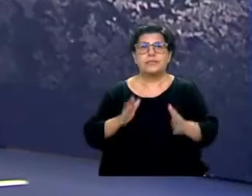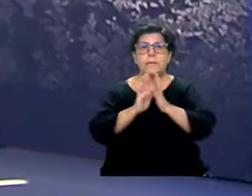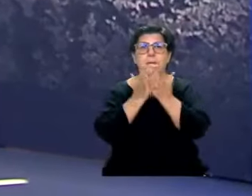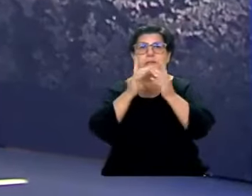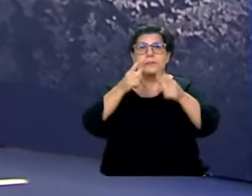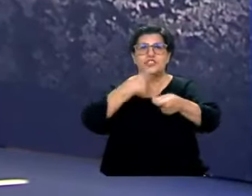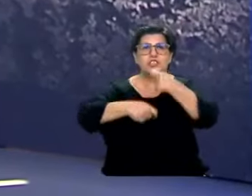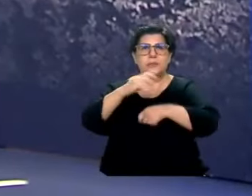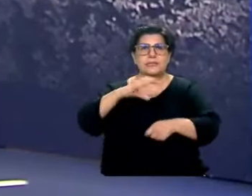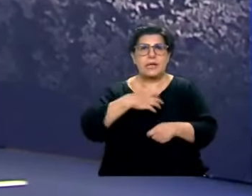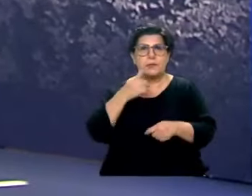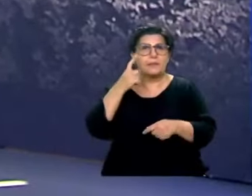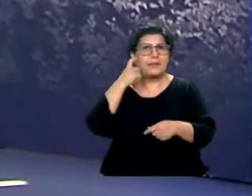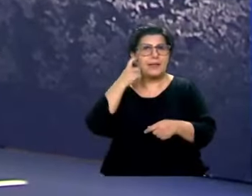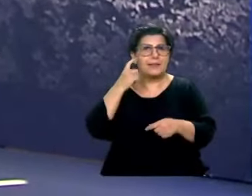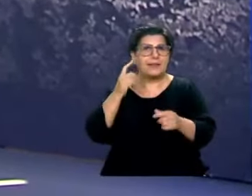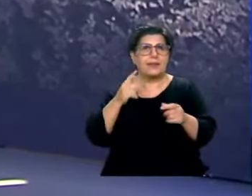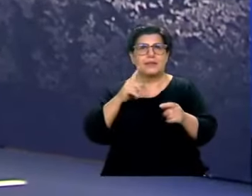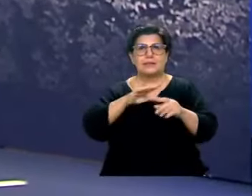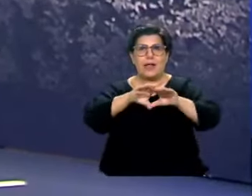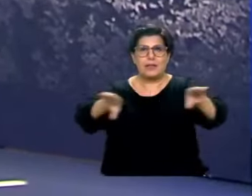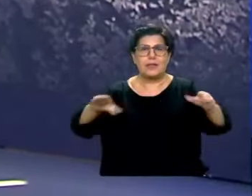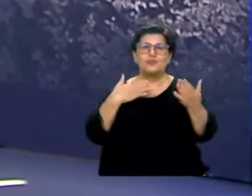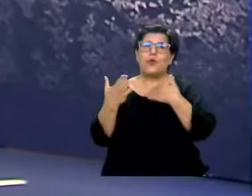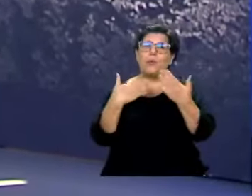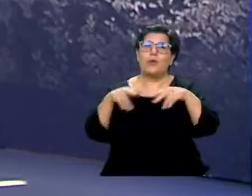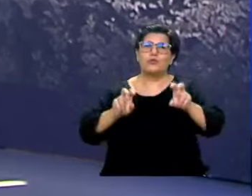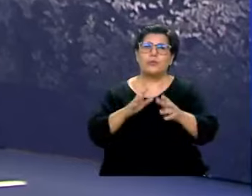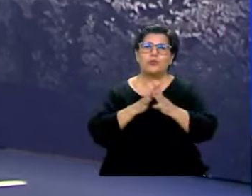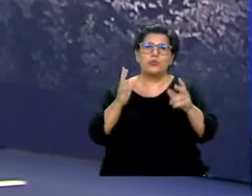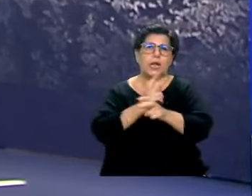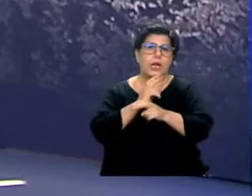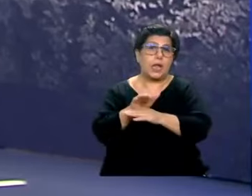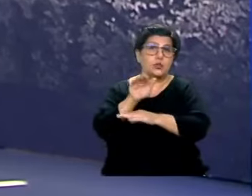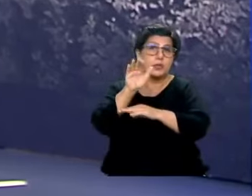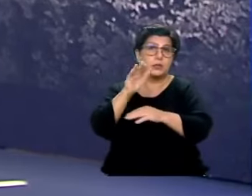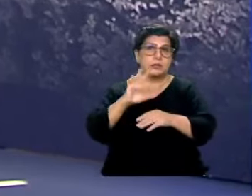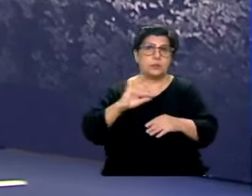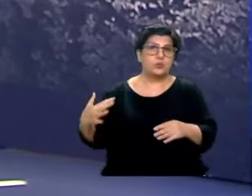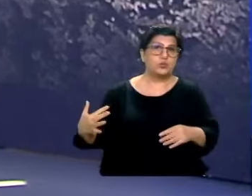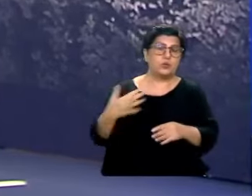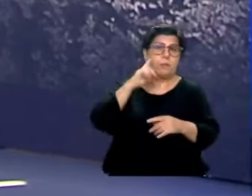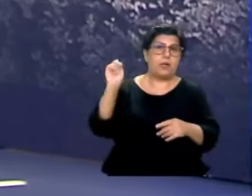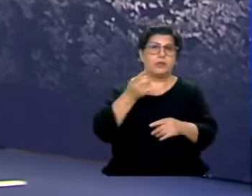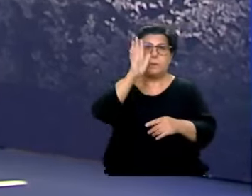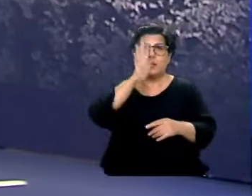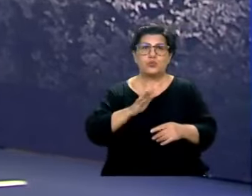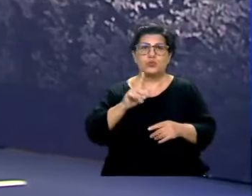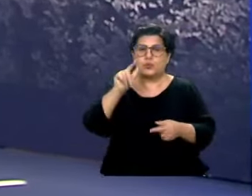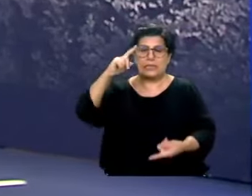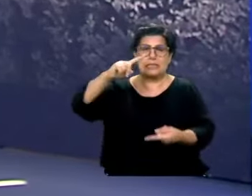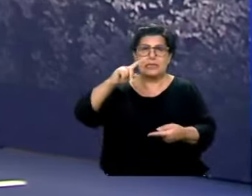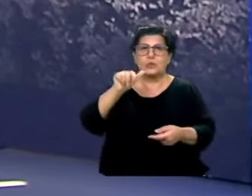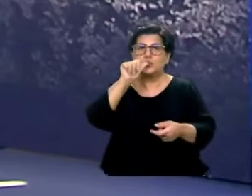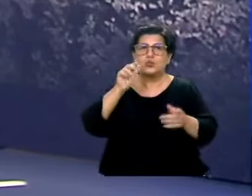Mersin'de bir işletme sahibi bir tanıdığıyla kaldırımda sohbet ederken büyük tehlike yaşadı. Üzerine bir anda 500 litrelik su